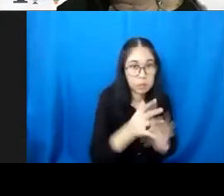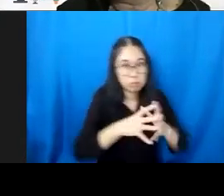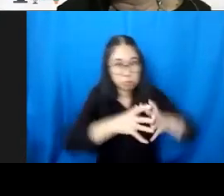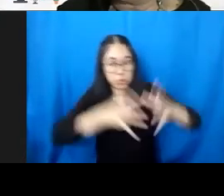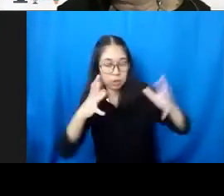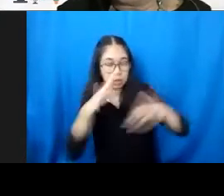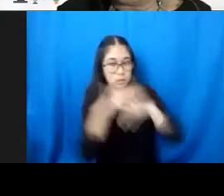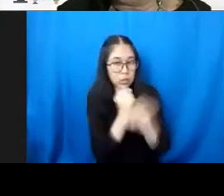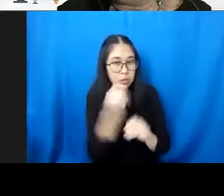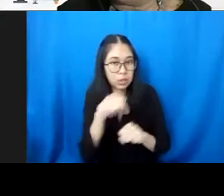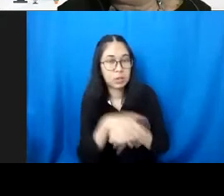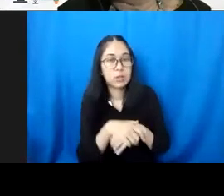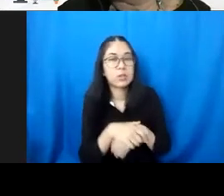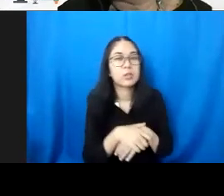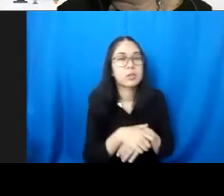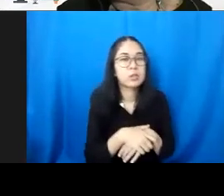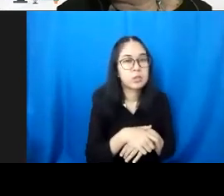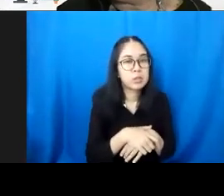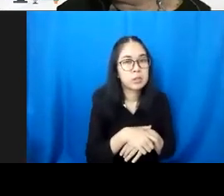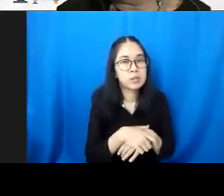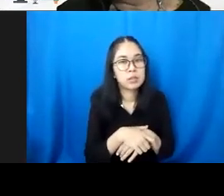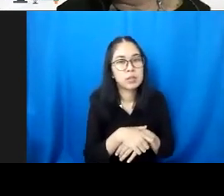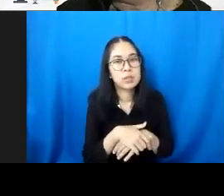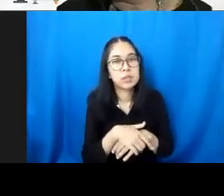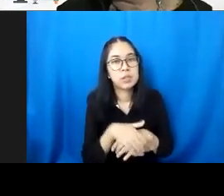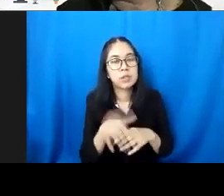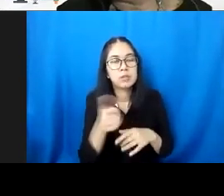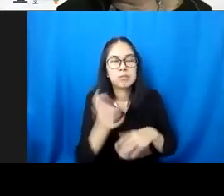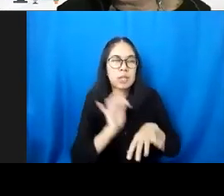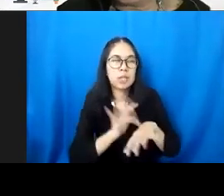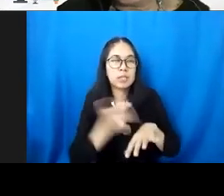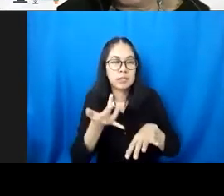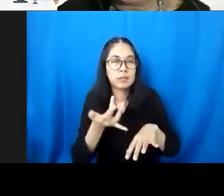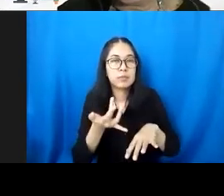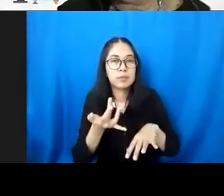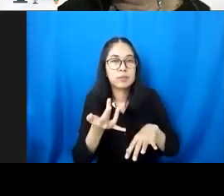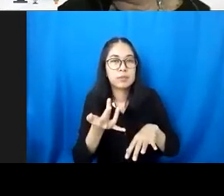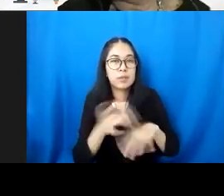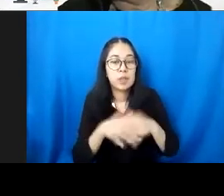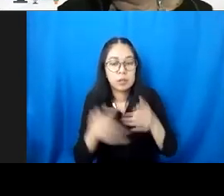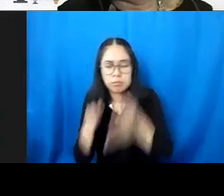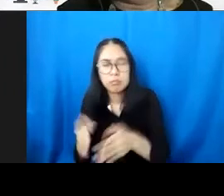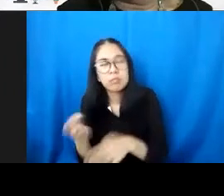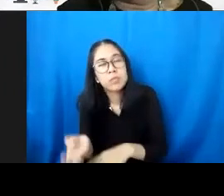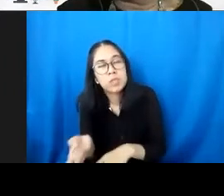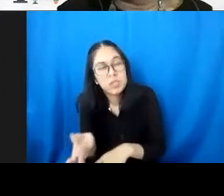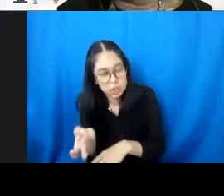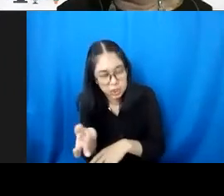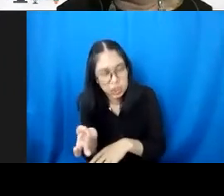misalnya 90% lebih untuk nutrition sensitif, yang spesifik hanya kecil sekali.